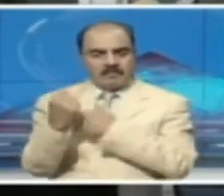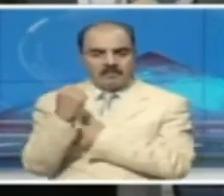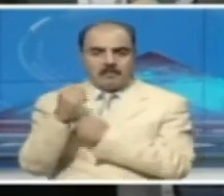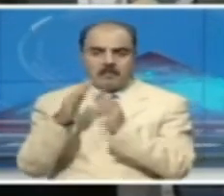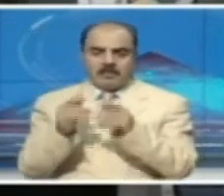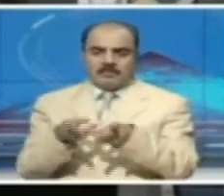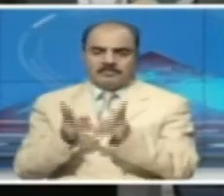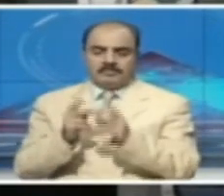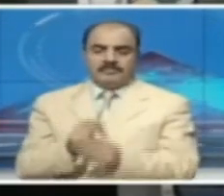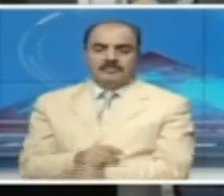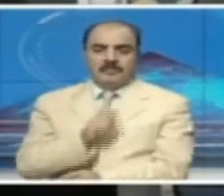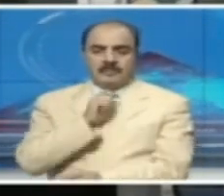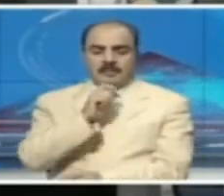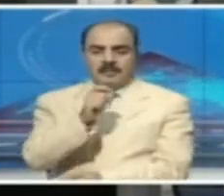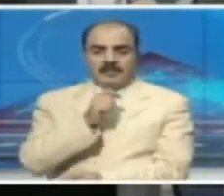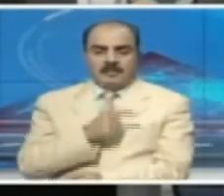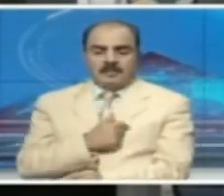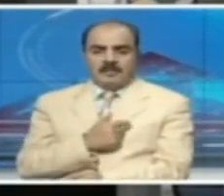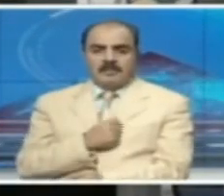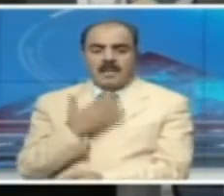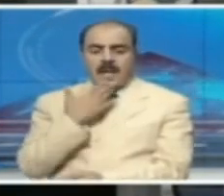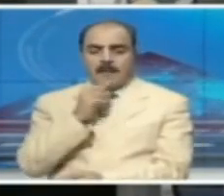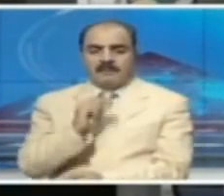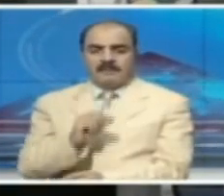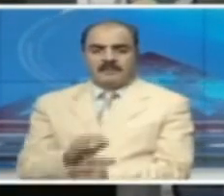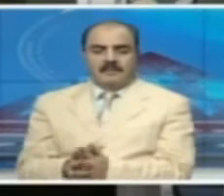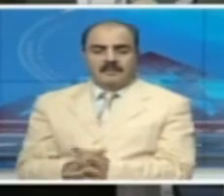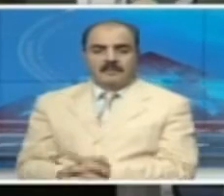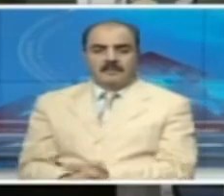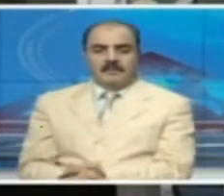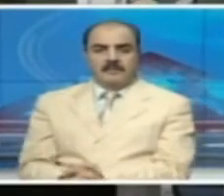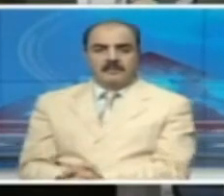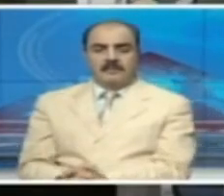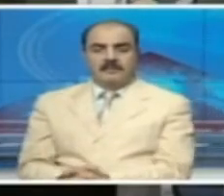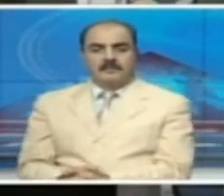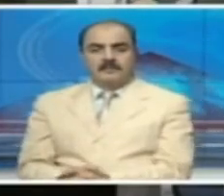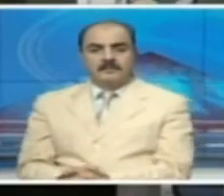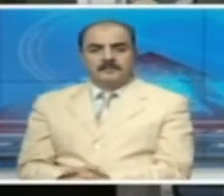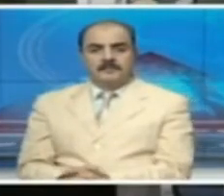من الهيئة العربية للتصنيع أحمد بكير للتلفزيون المصري.